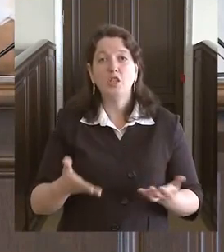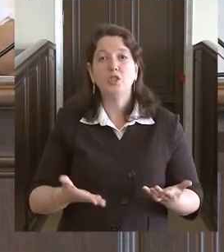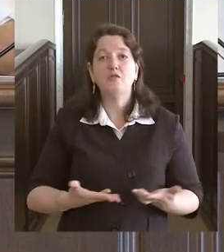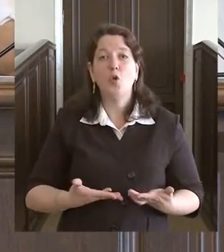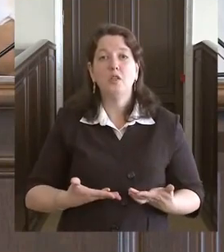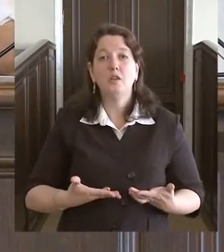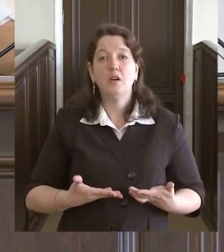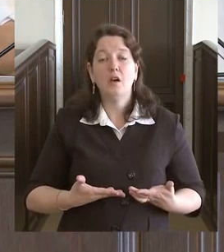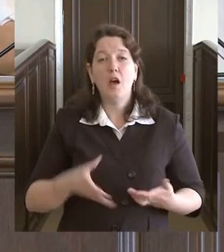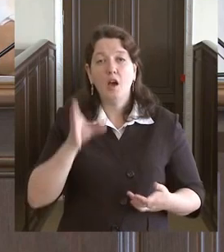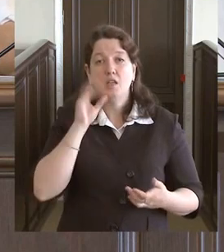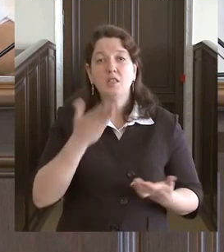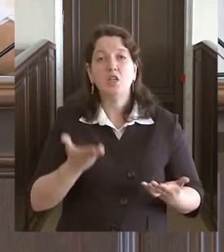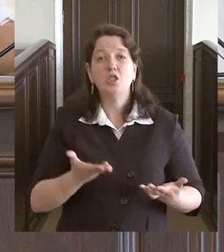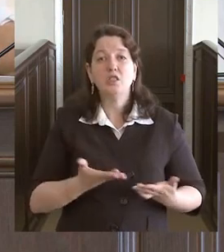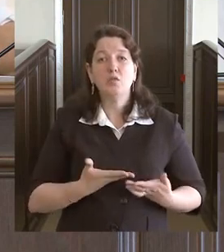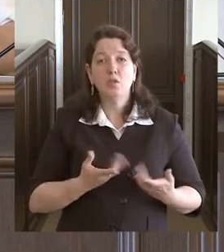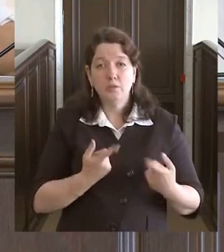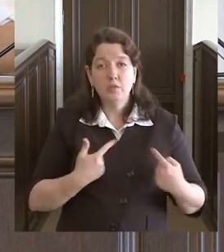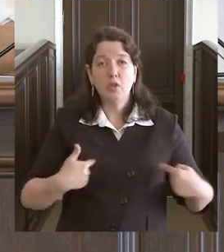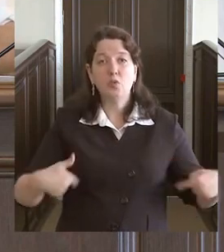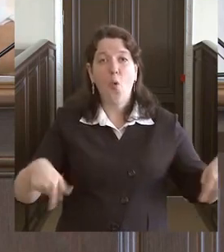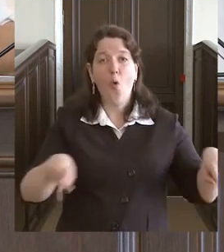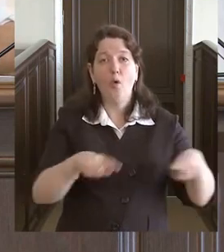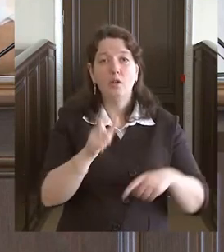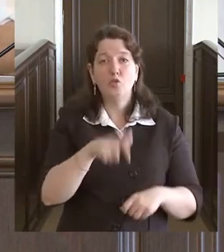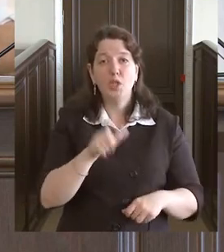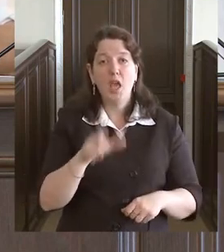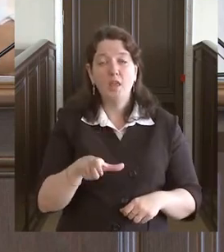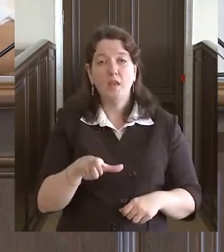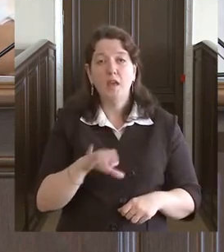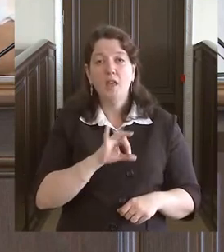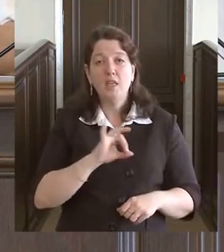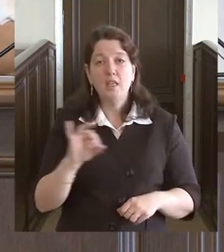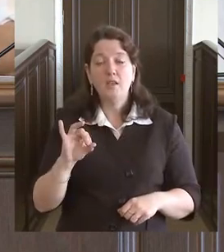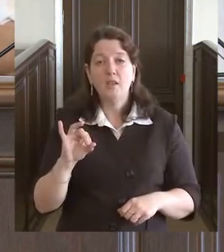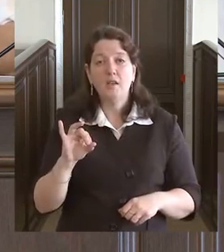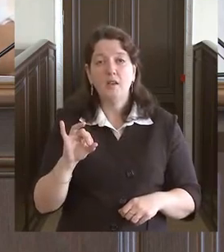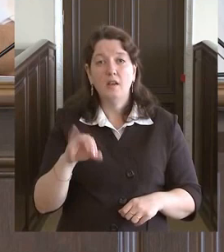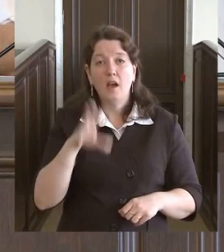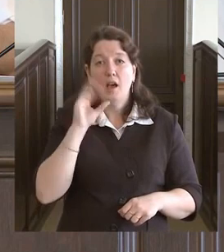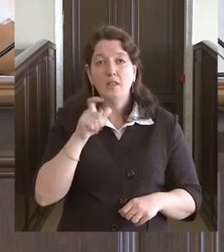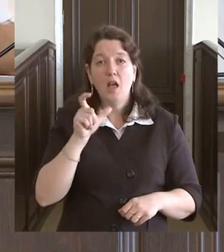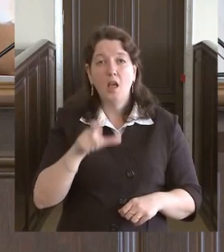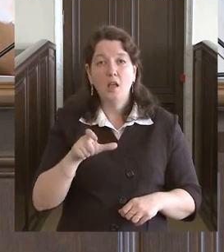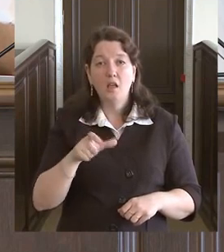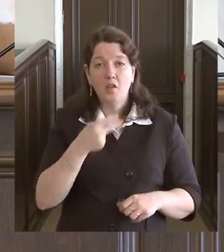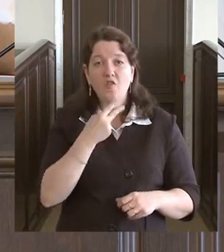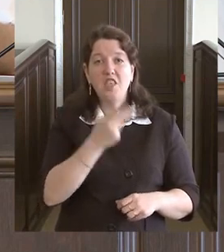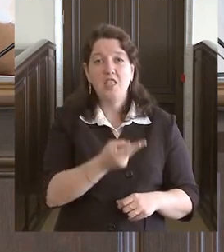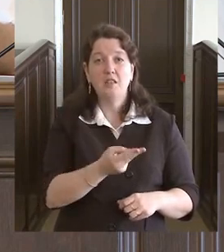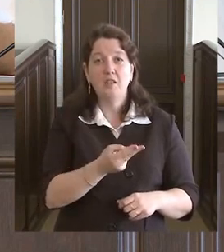обществе когда живем в каком-то кругу людей и когда мы когда мы видим